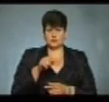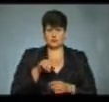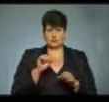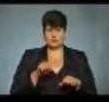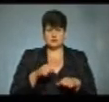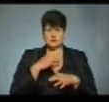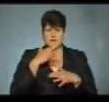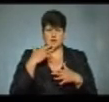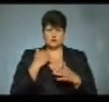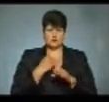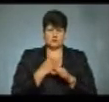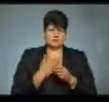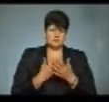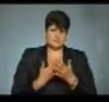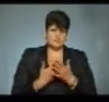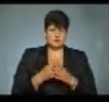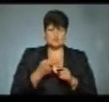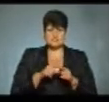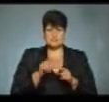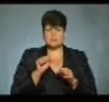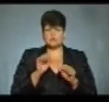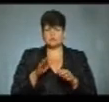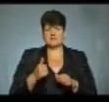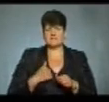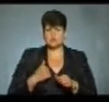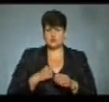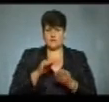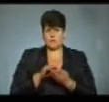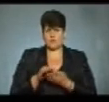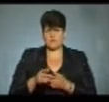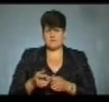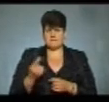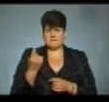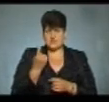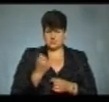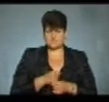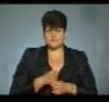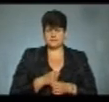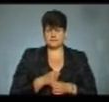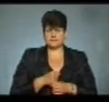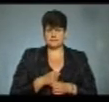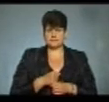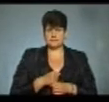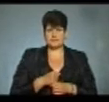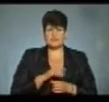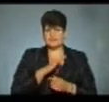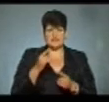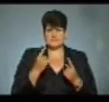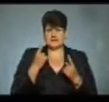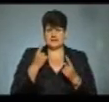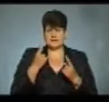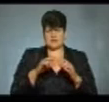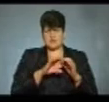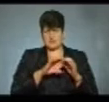багато робити припущень, що це може бути власне військове поховання. По-перше, практично невелика глибина